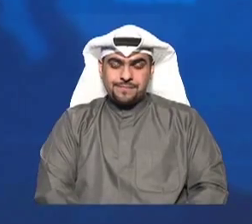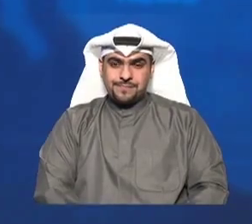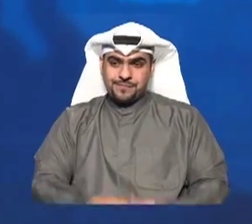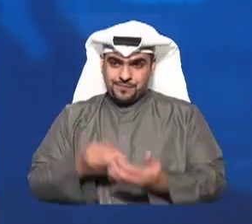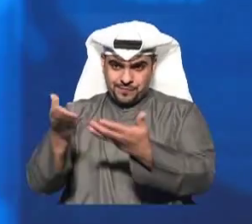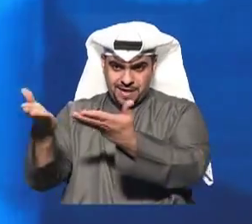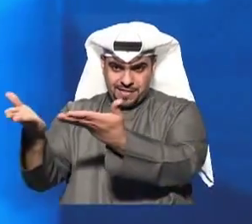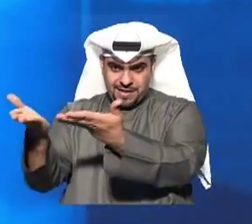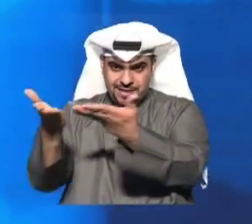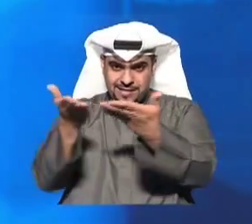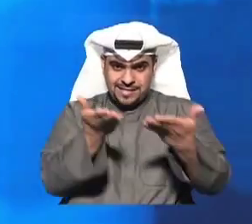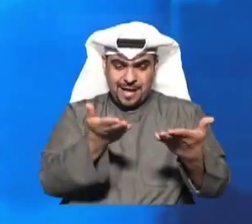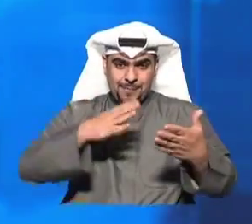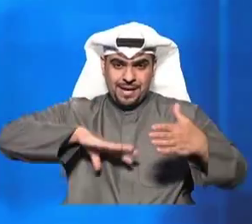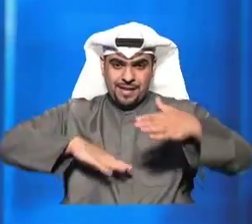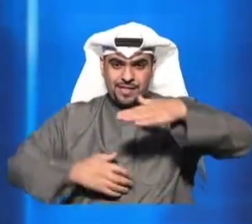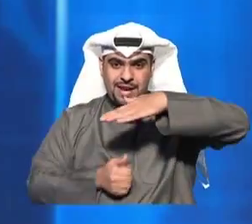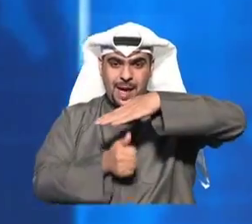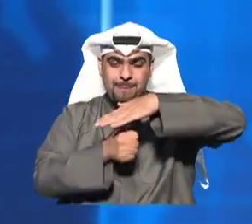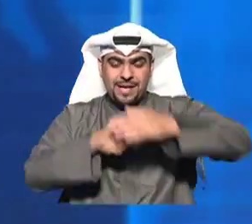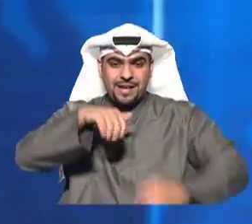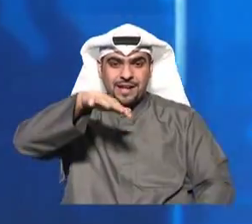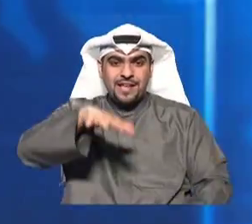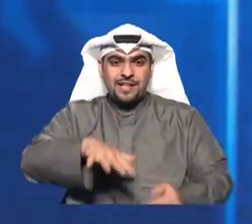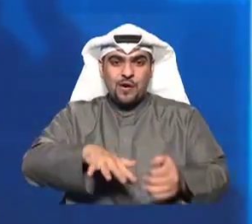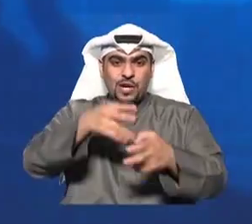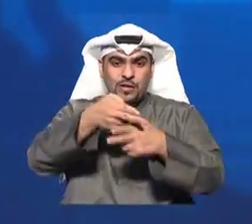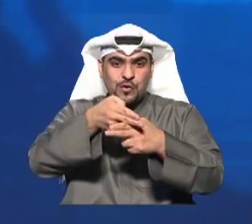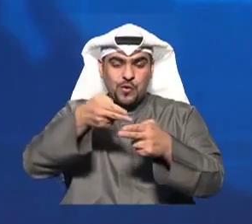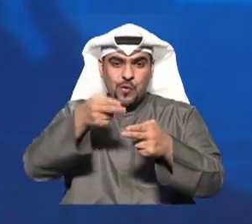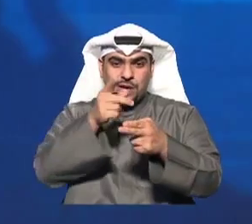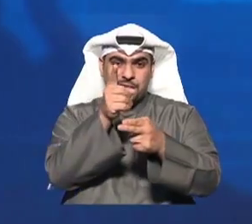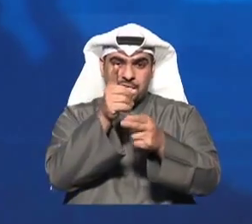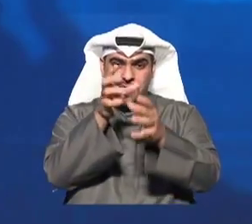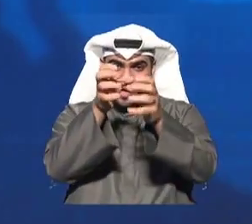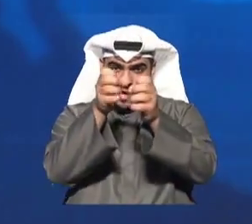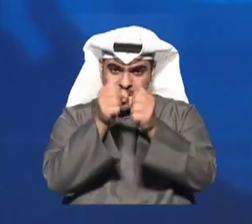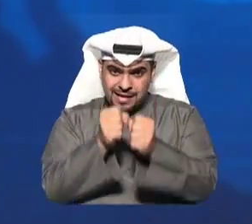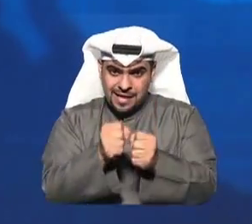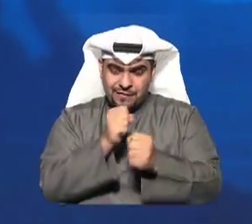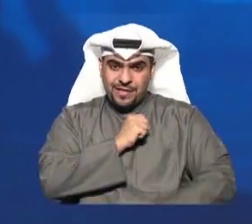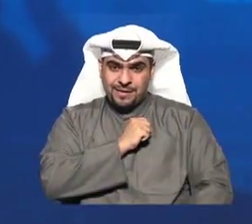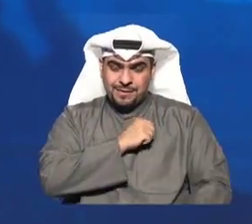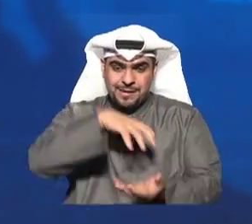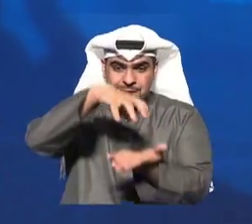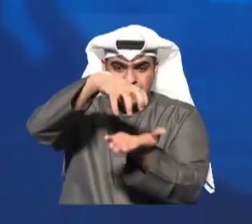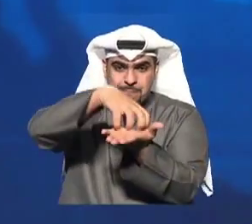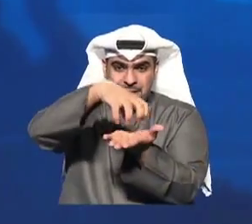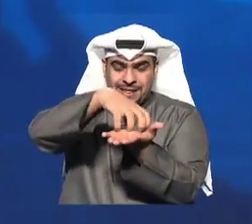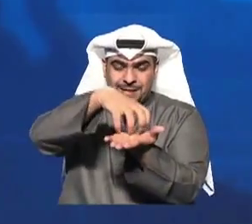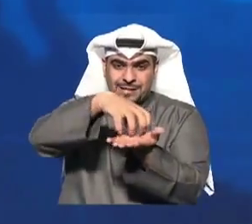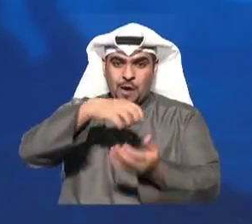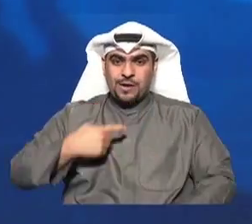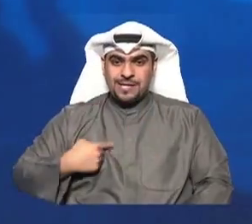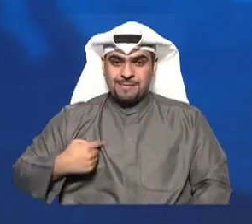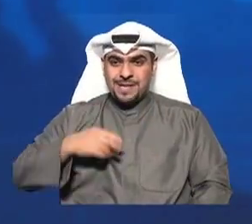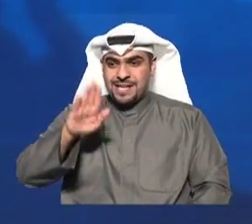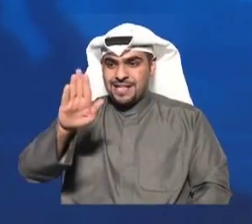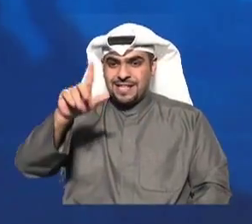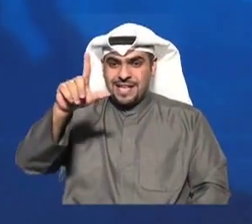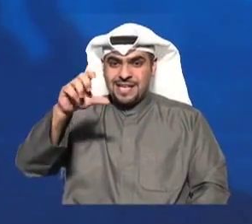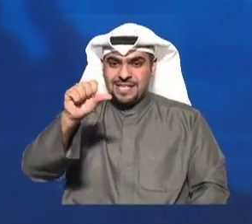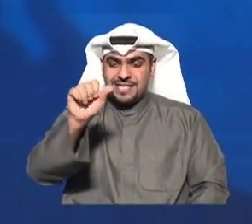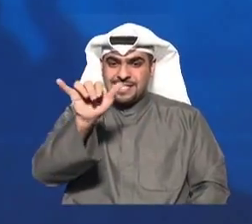استقبل حضرة صاحب السمو أمير البلاد الشيخ صباح الأحمد الجابر الصباح حفظه الله ورعاه بدار سلوى مساء اليوم، وبحضور سمو ولي